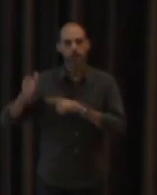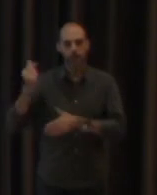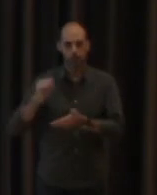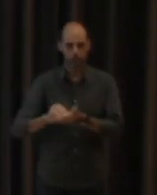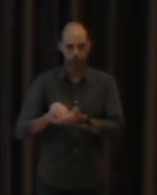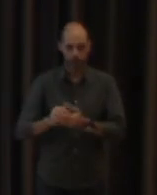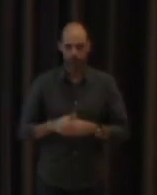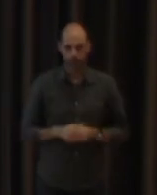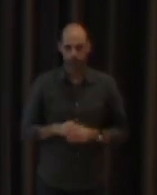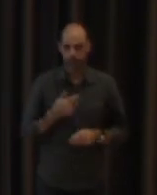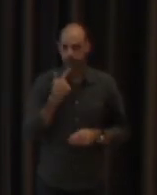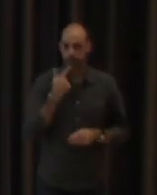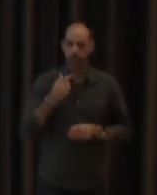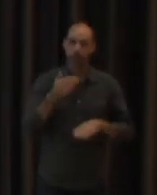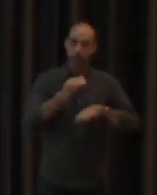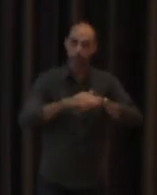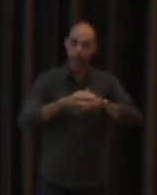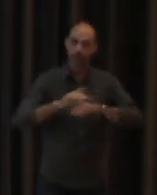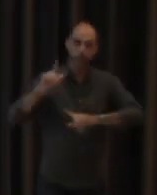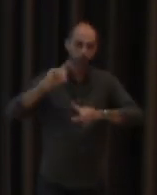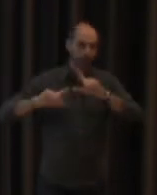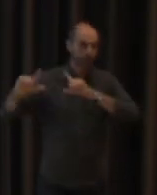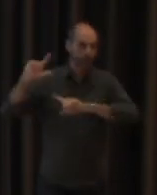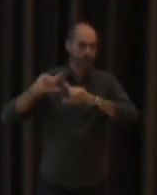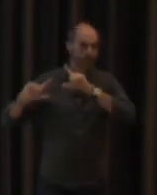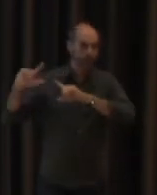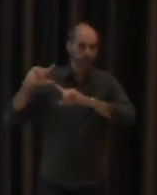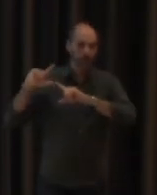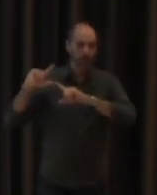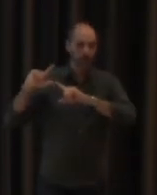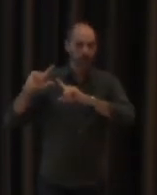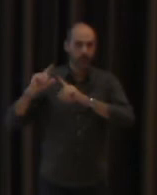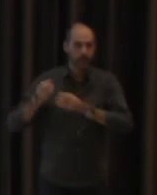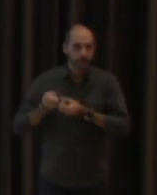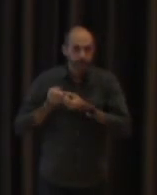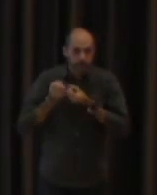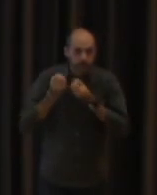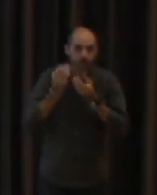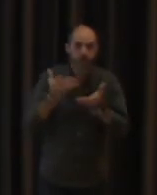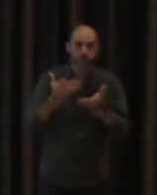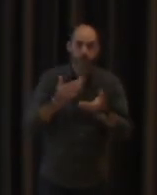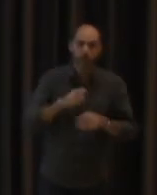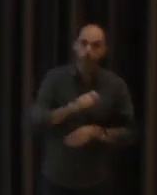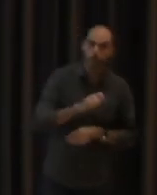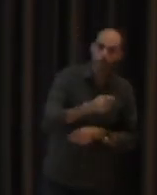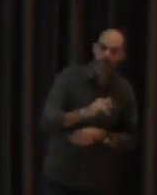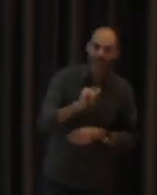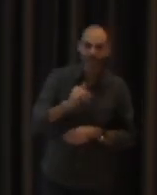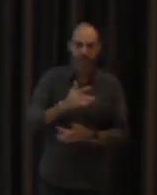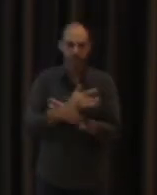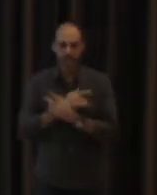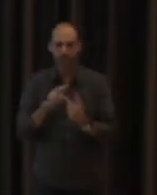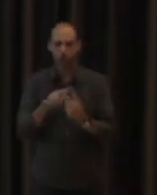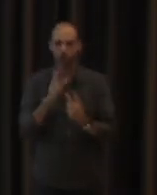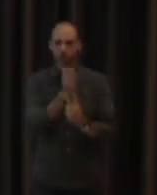dir, que el verb viatjar, en aquest cas, predicaria independentment d'en Pere i de la Maria. Però també